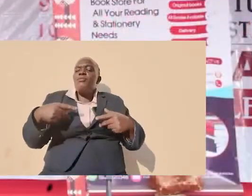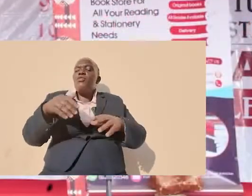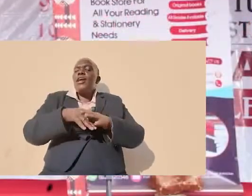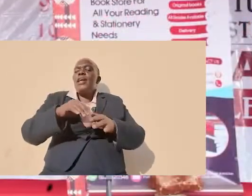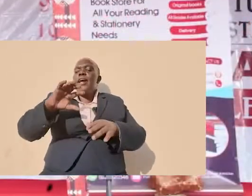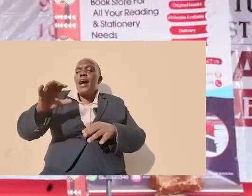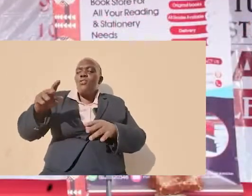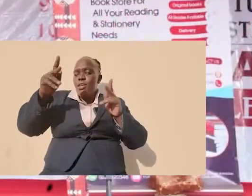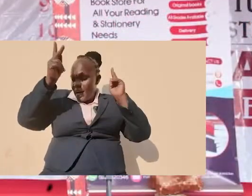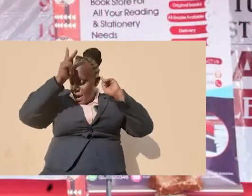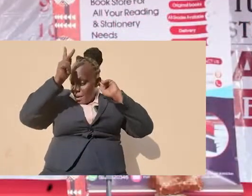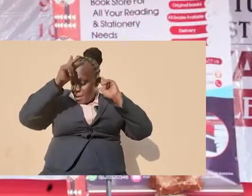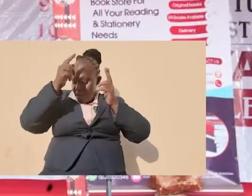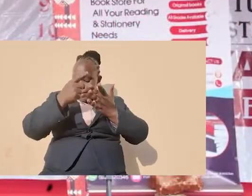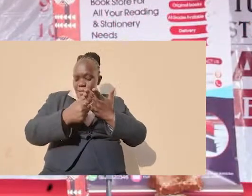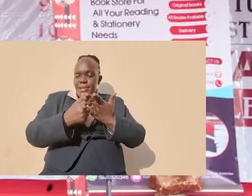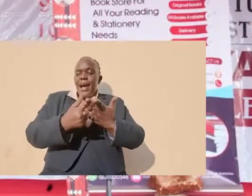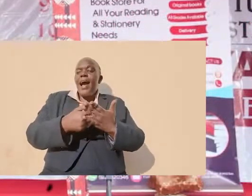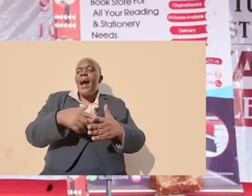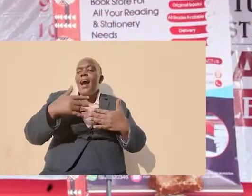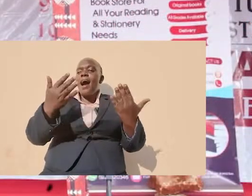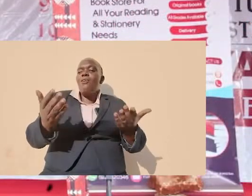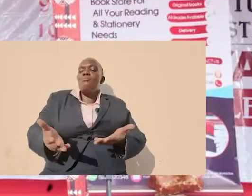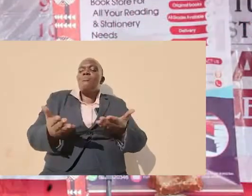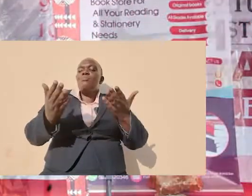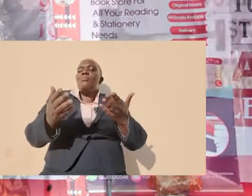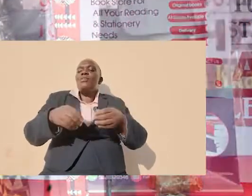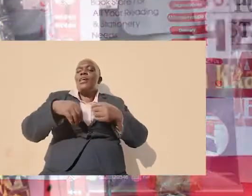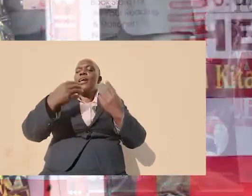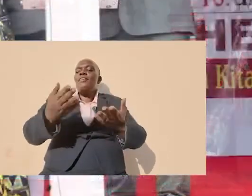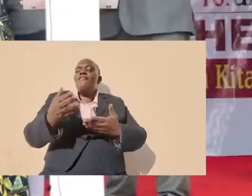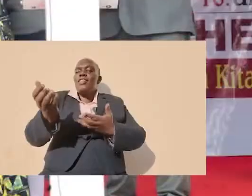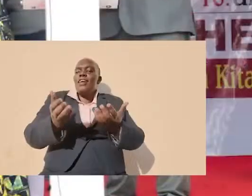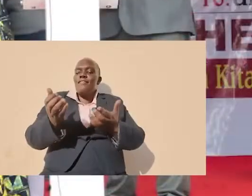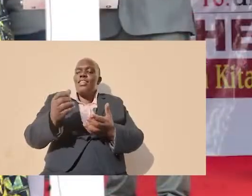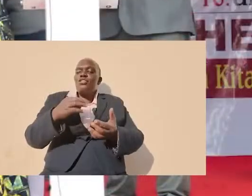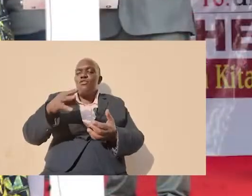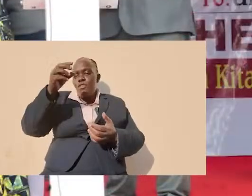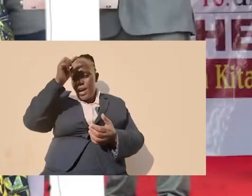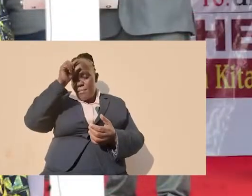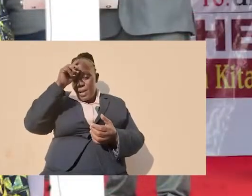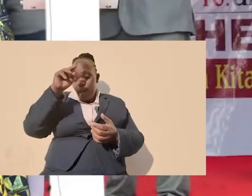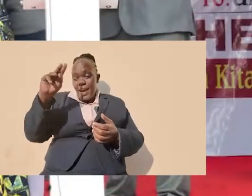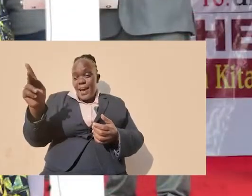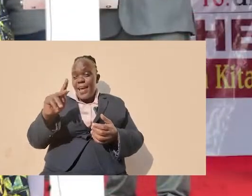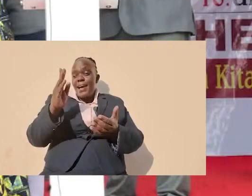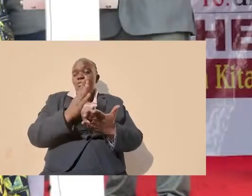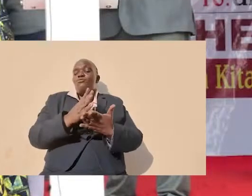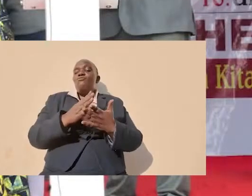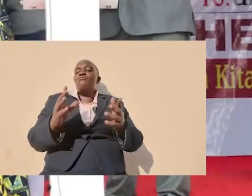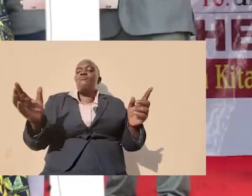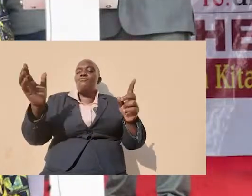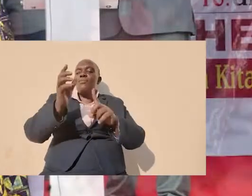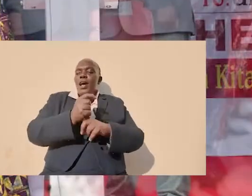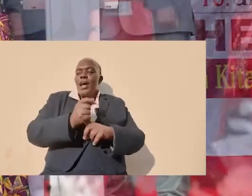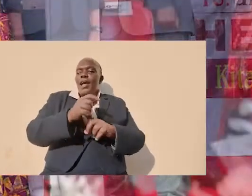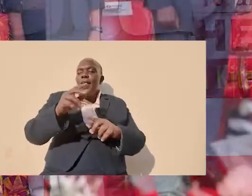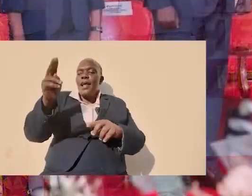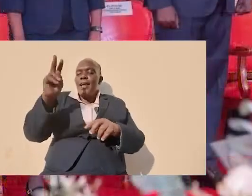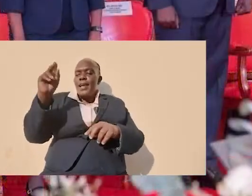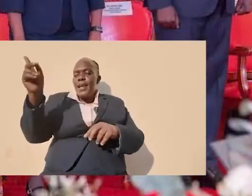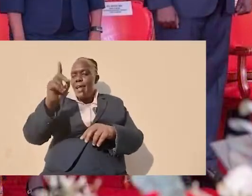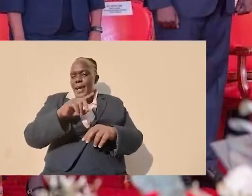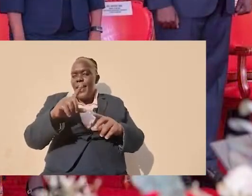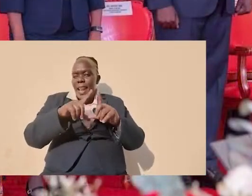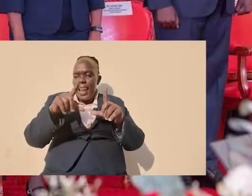mwaka 2026 kwa kusisitiza umuhimu wa lugha hiyo katika kukuza utamaduni, umoja na maendeleo.